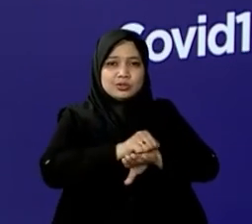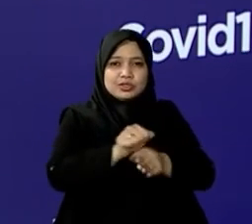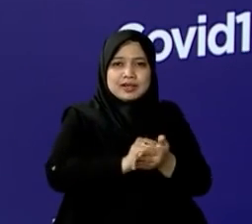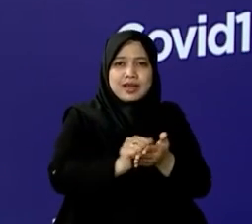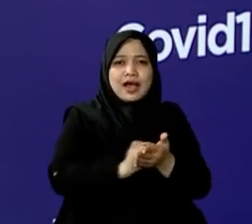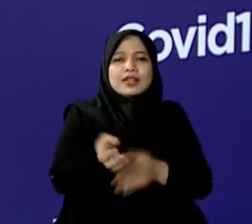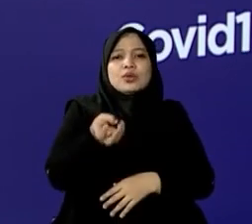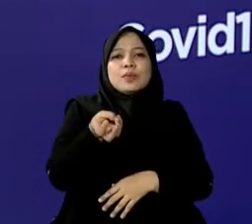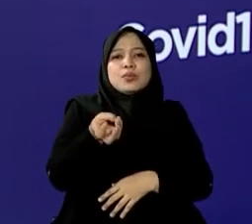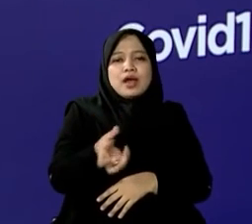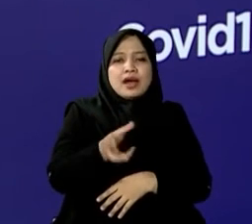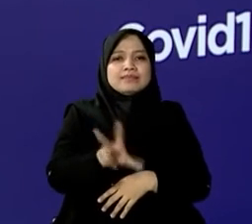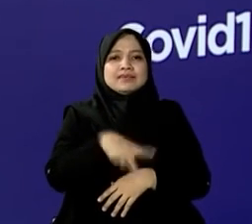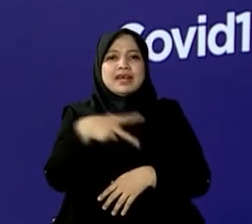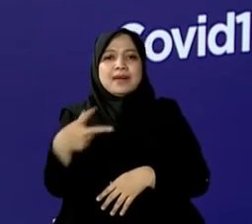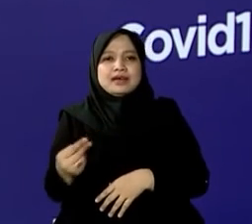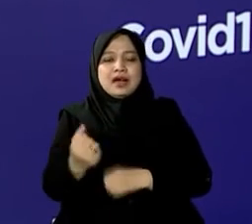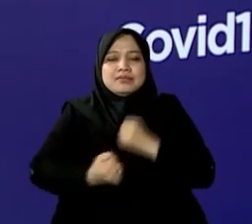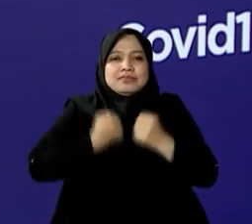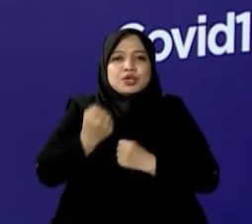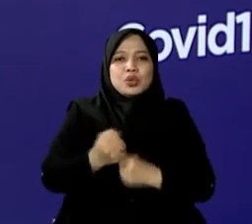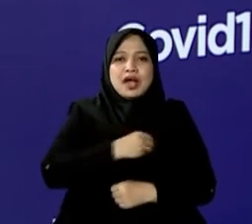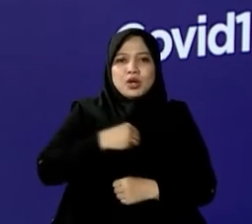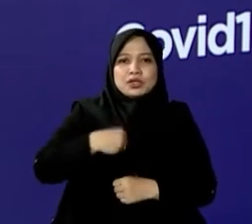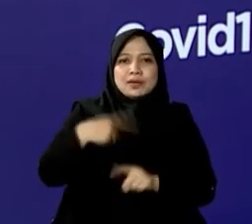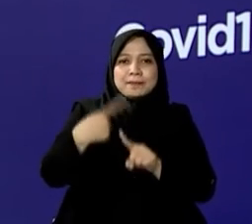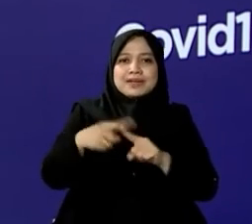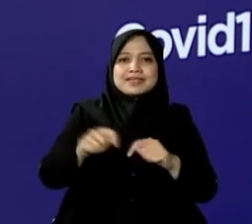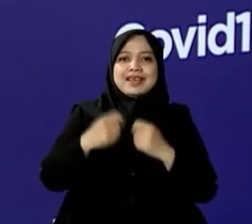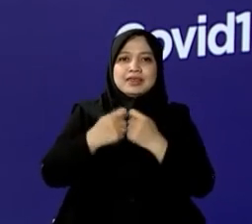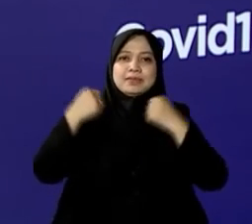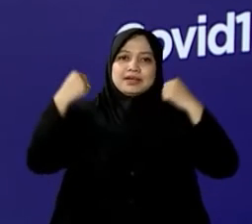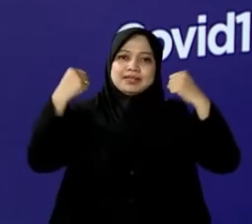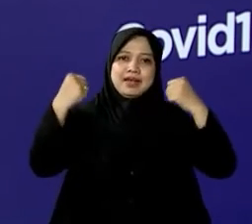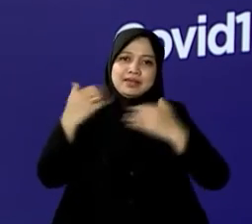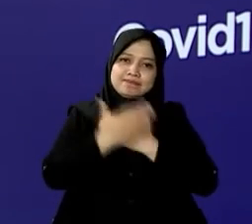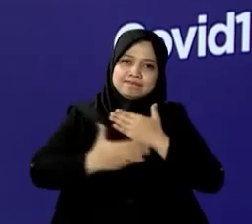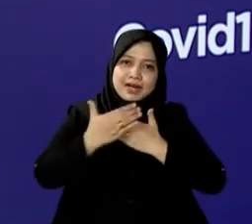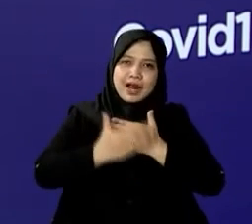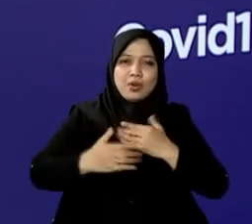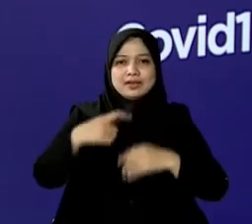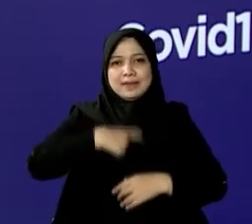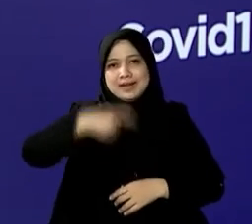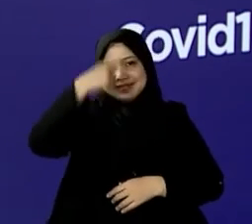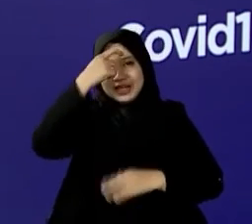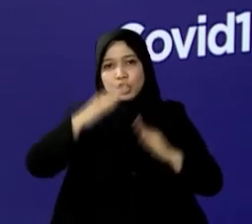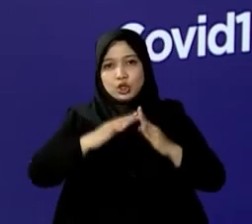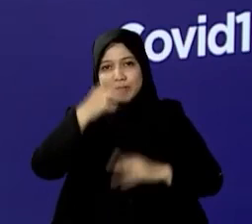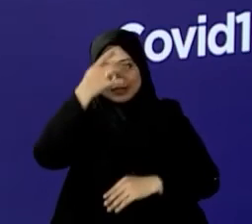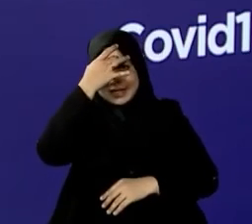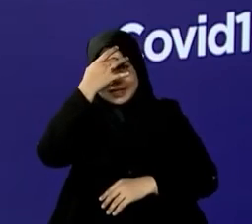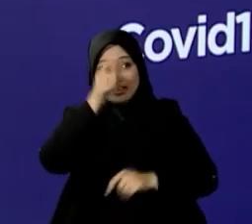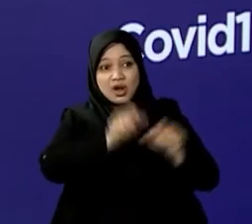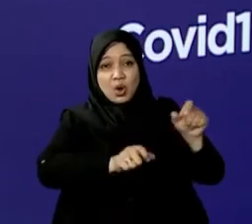tangan belum sebanding dengan beratnya perjuangan para dokter dan tenaga kesehatan yang merawat pasien di rumah sakit mereka yang